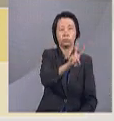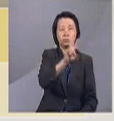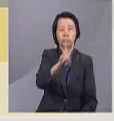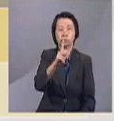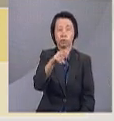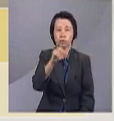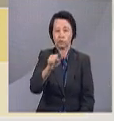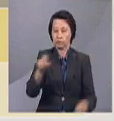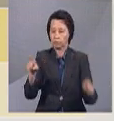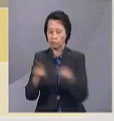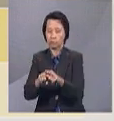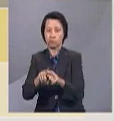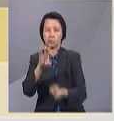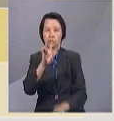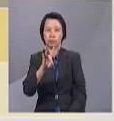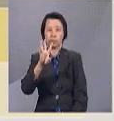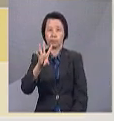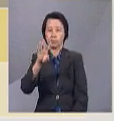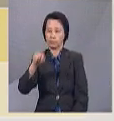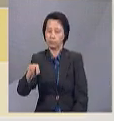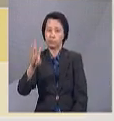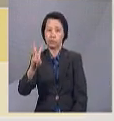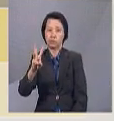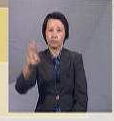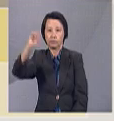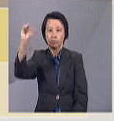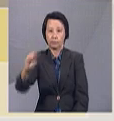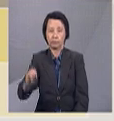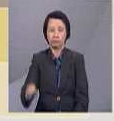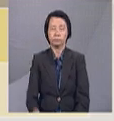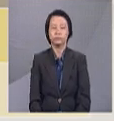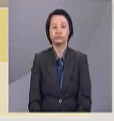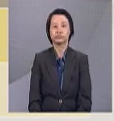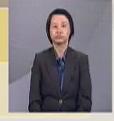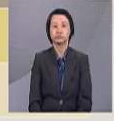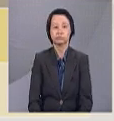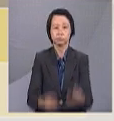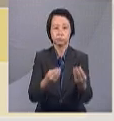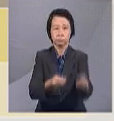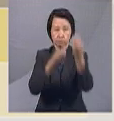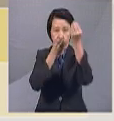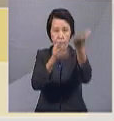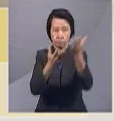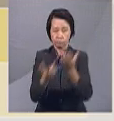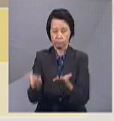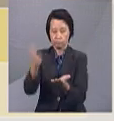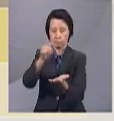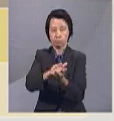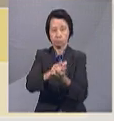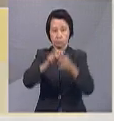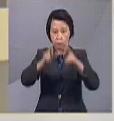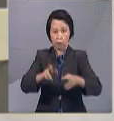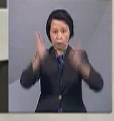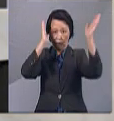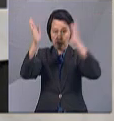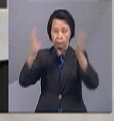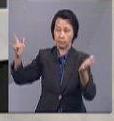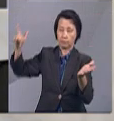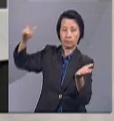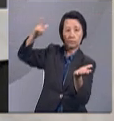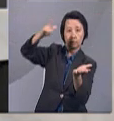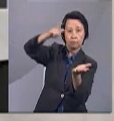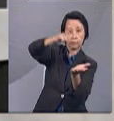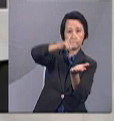bersamaan dengan 8040 600 dimaklumkan laporan jumlah Raya please yang Pulanglah luar